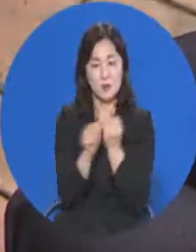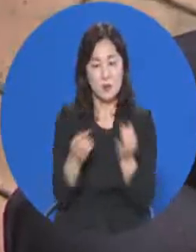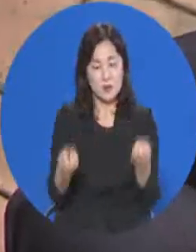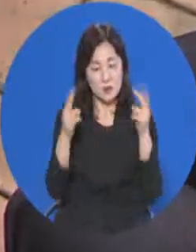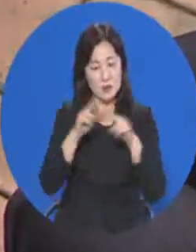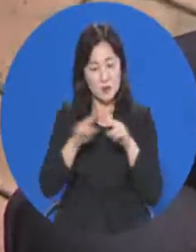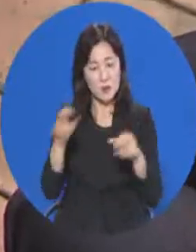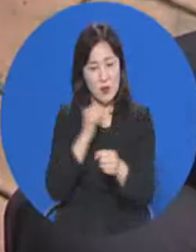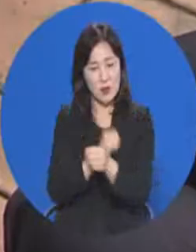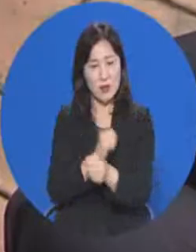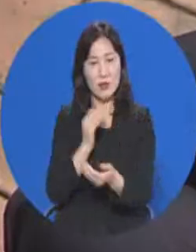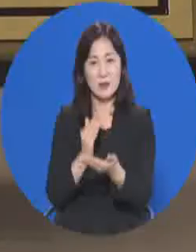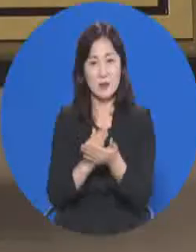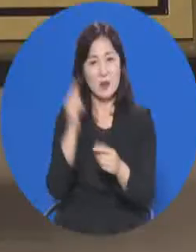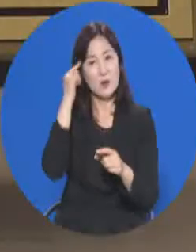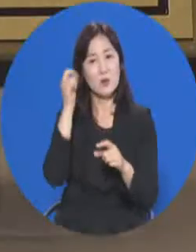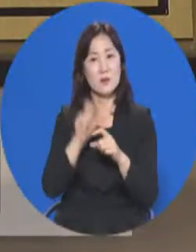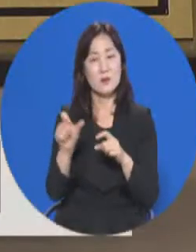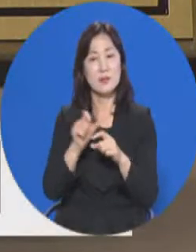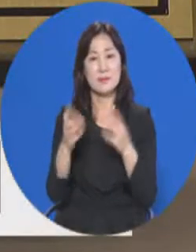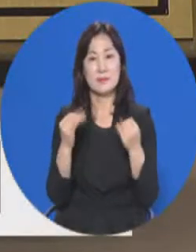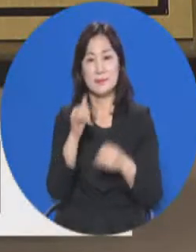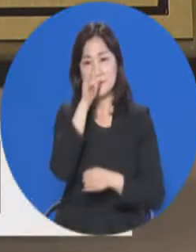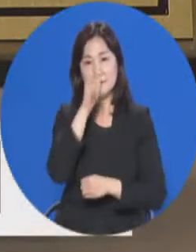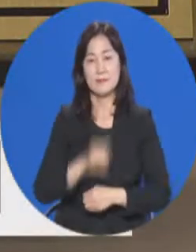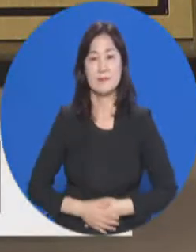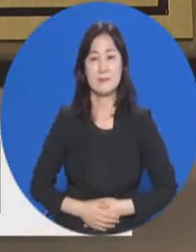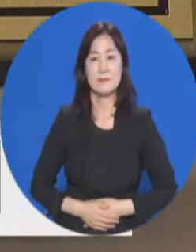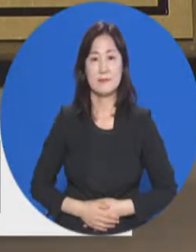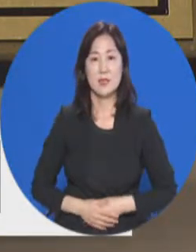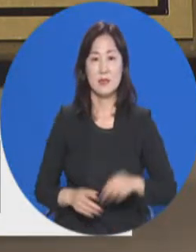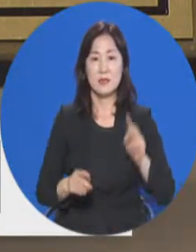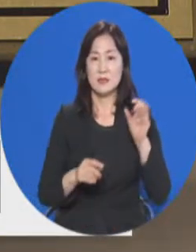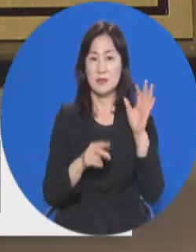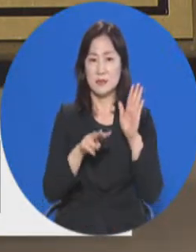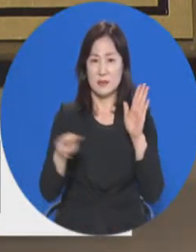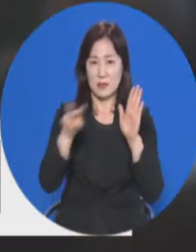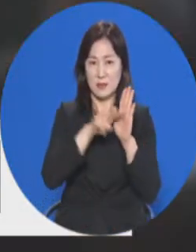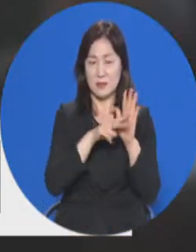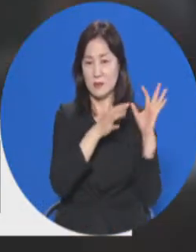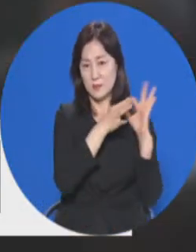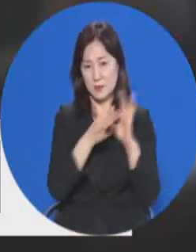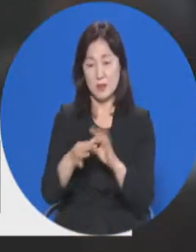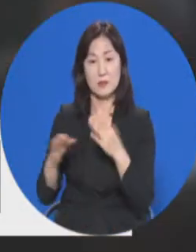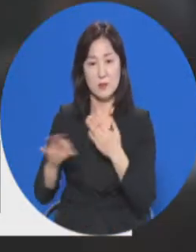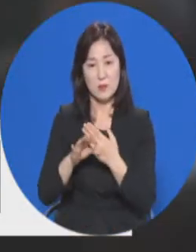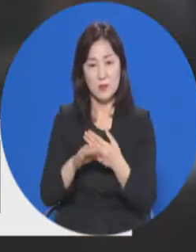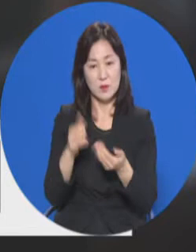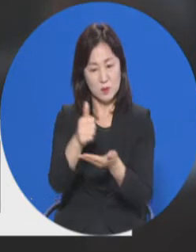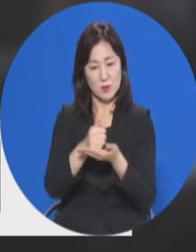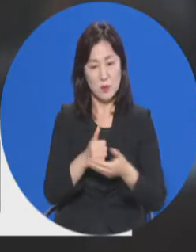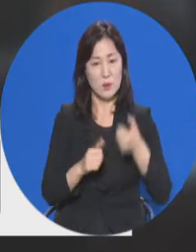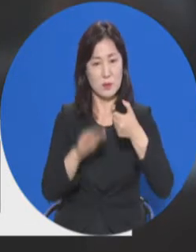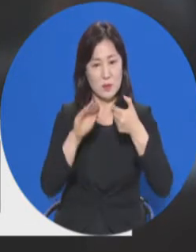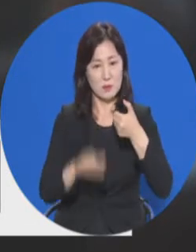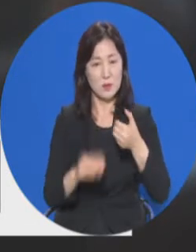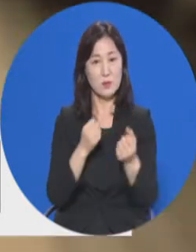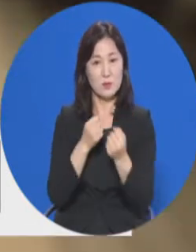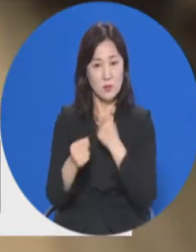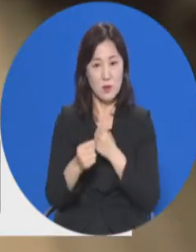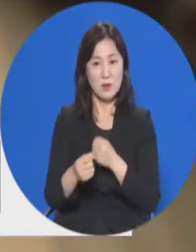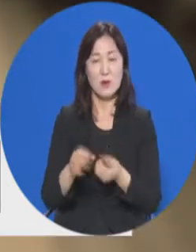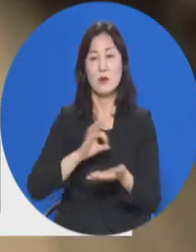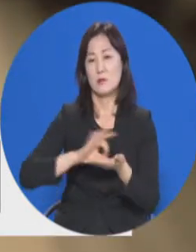할지 고민이 깊습니다. 2단계가 지속된다면 하객이 50명도 안 되는 식을 올리는데 무려 1천만 원이